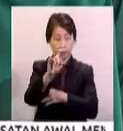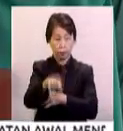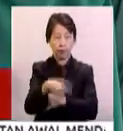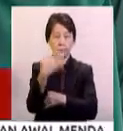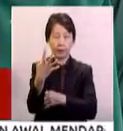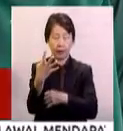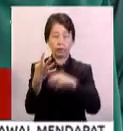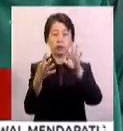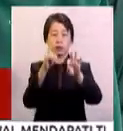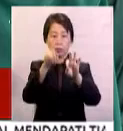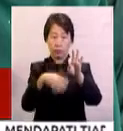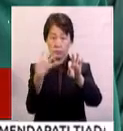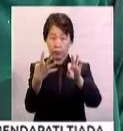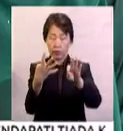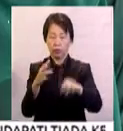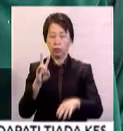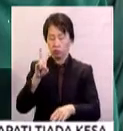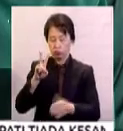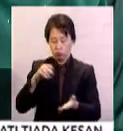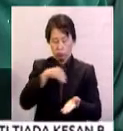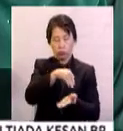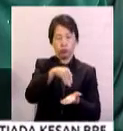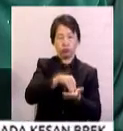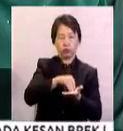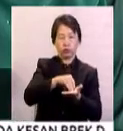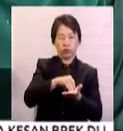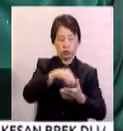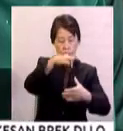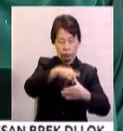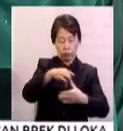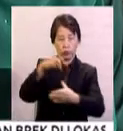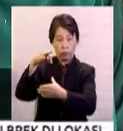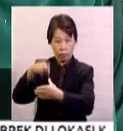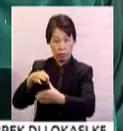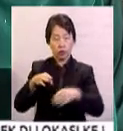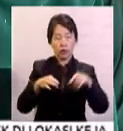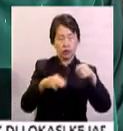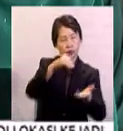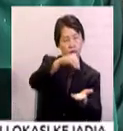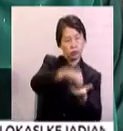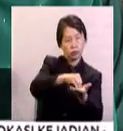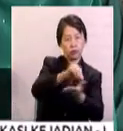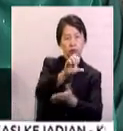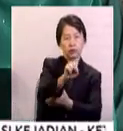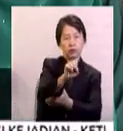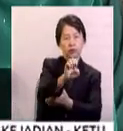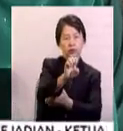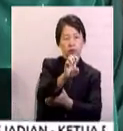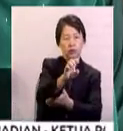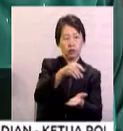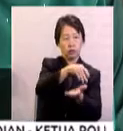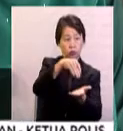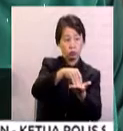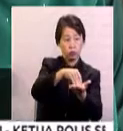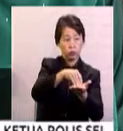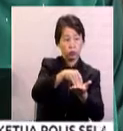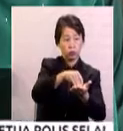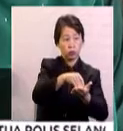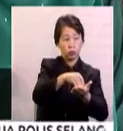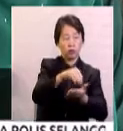9 April, dua pusat pengundian di dua saluran, iaitu di pusat tentera.